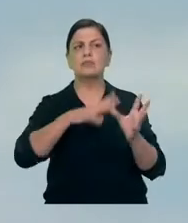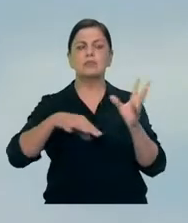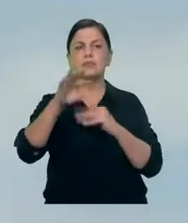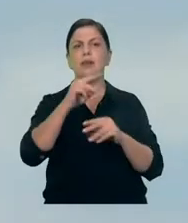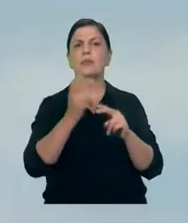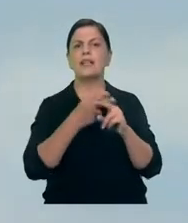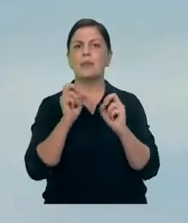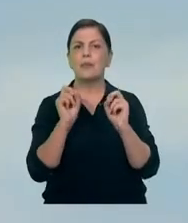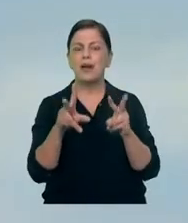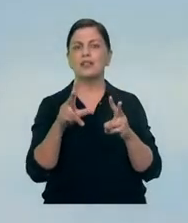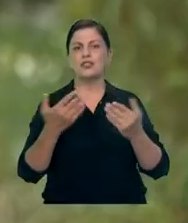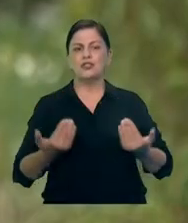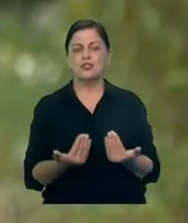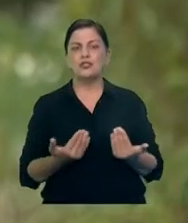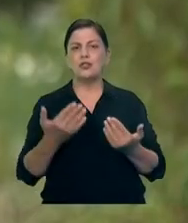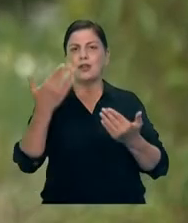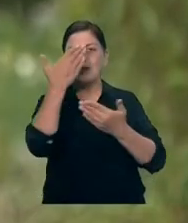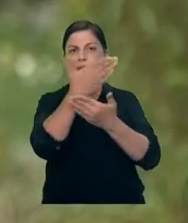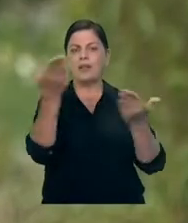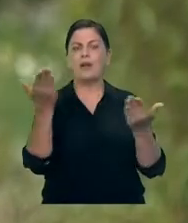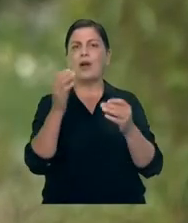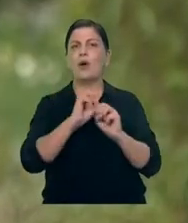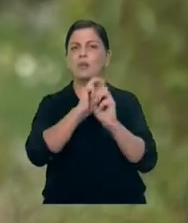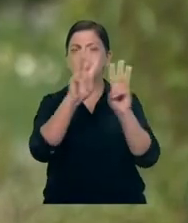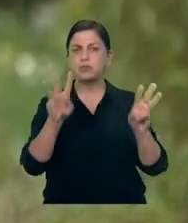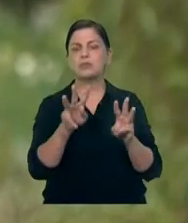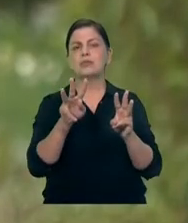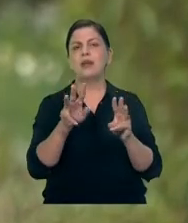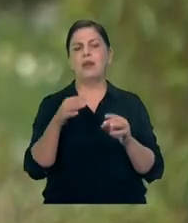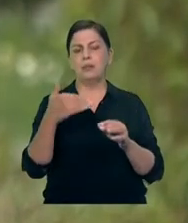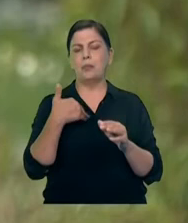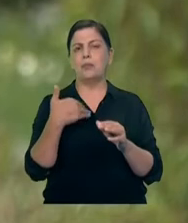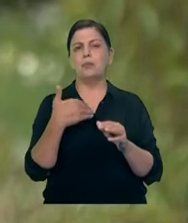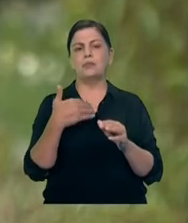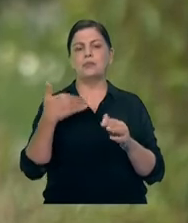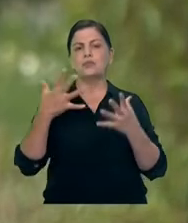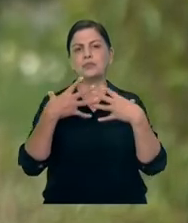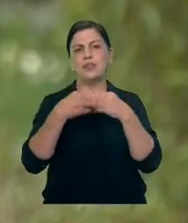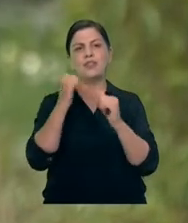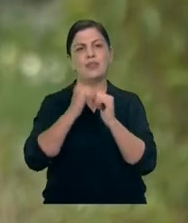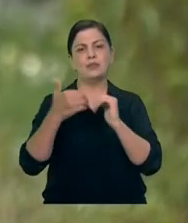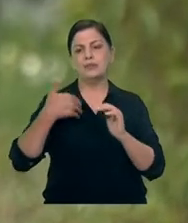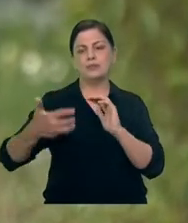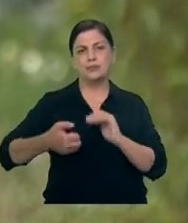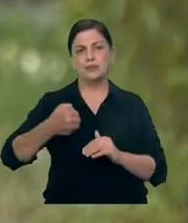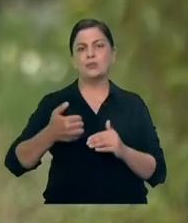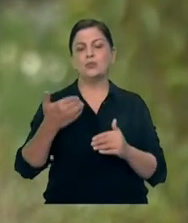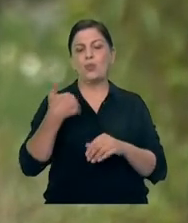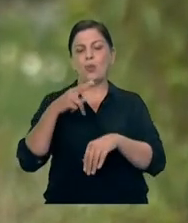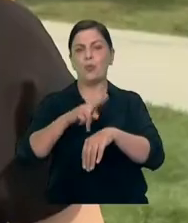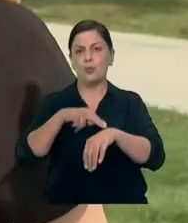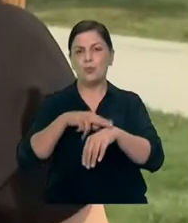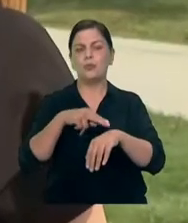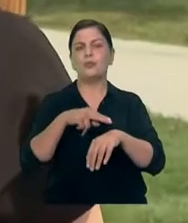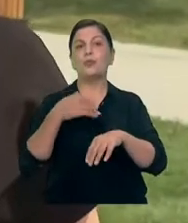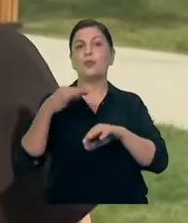rolu olduğu üçün qürur duyur. Bu peşəni seçməkdə mənə elə birinci ailəm dəstək olubdur. Bugün həyat yoldaşım da elə polis